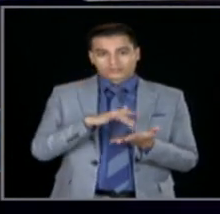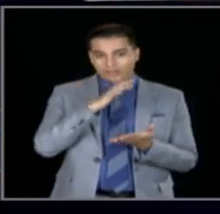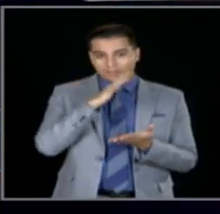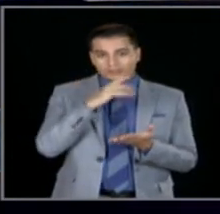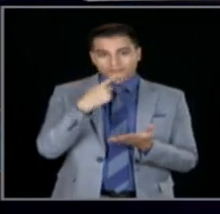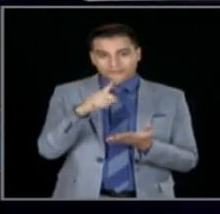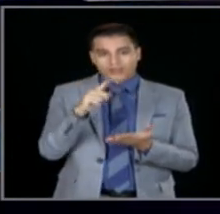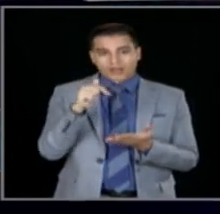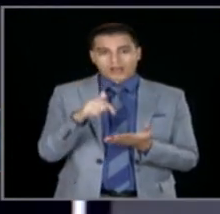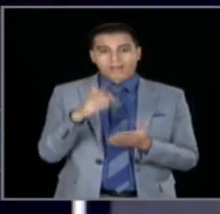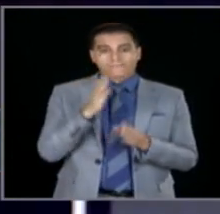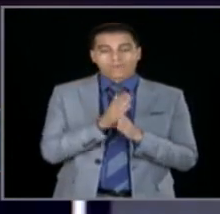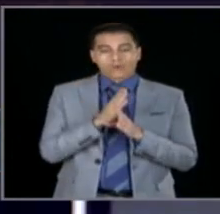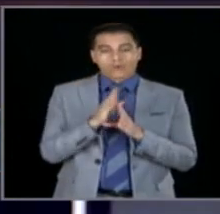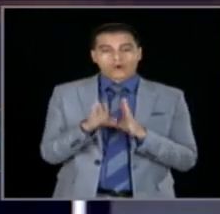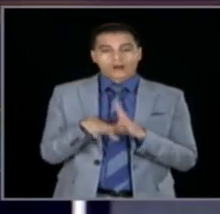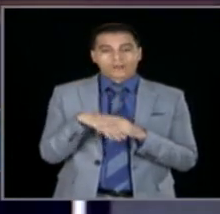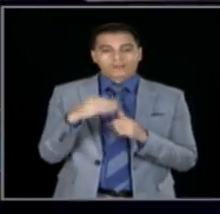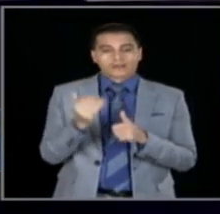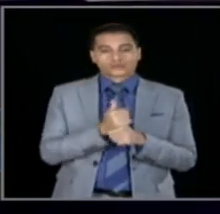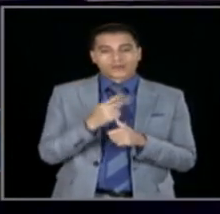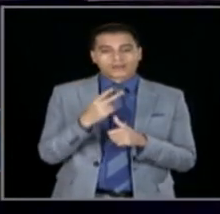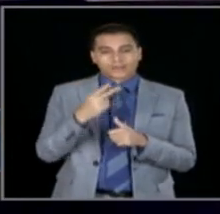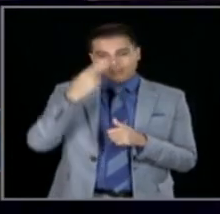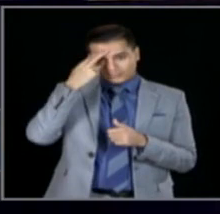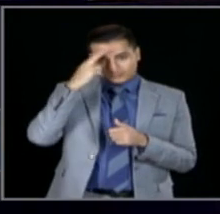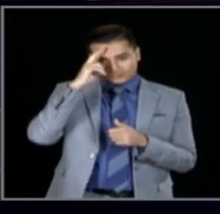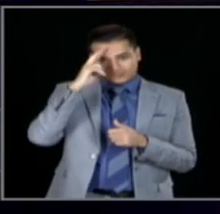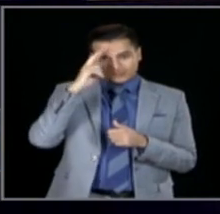عمان صح من هو مخرج فيلم الزوجه التانيه